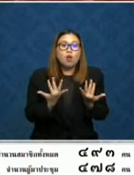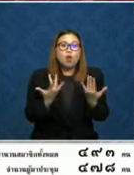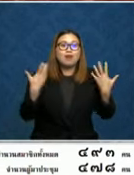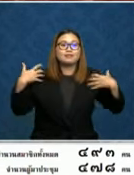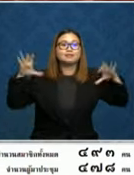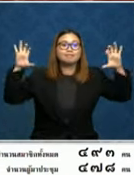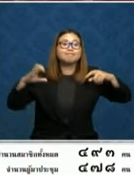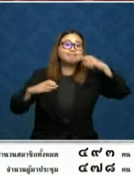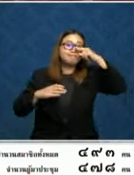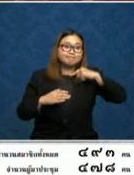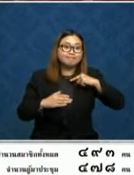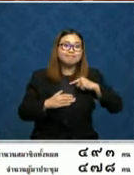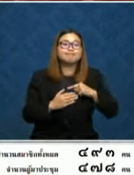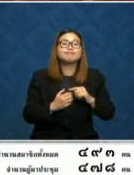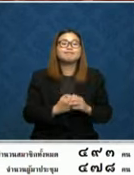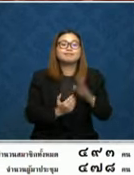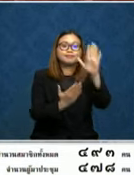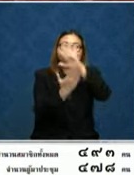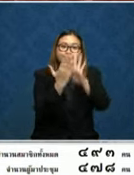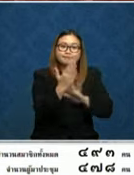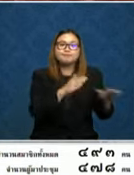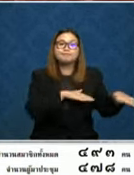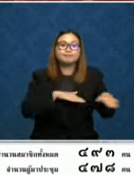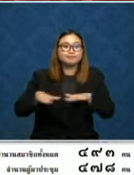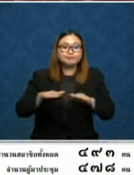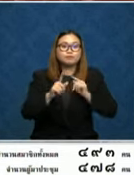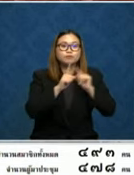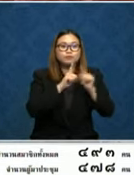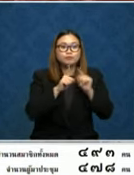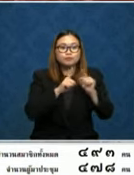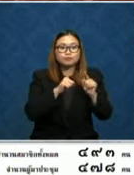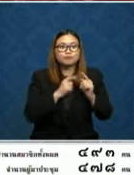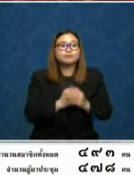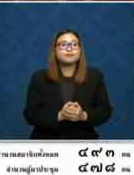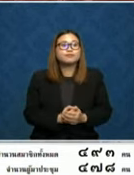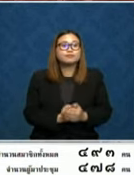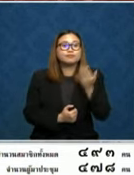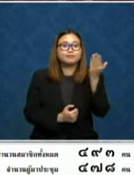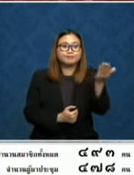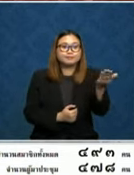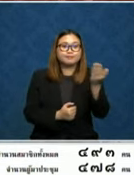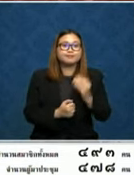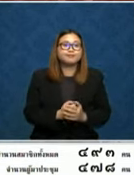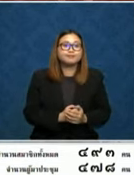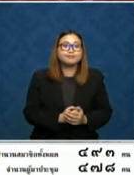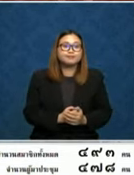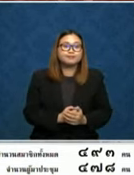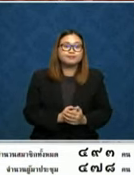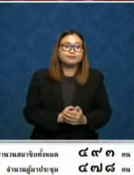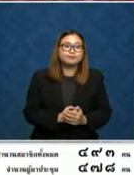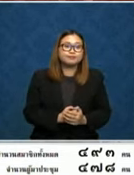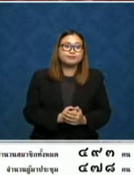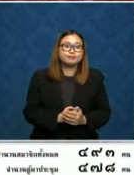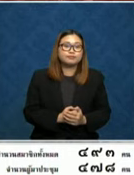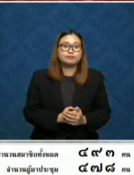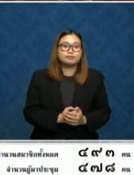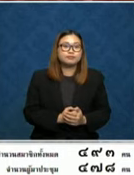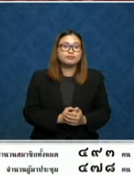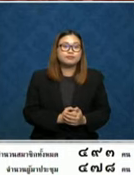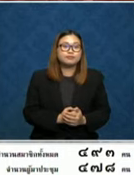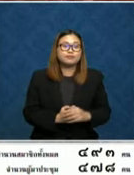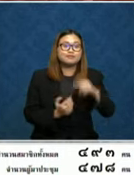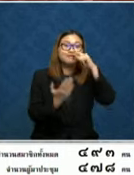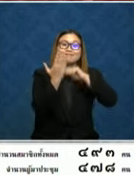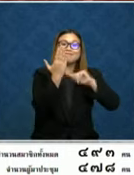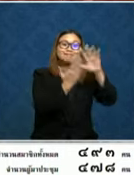อมประการสุดท้ายค่ะขอสไลด์ถัดไปได้เลยค่ะซึ่งเป็นประเด็นสำคัญค่ะที่จะพิสูจน์ให้เห็นนะคะว่าประเทศไทย